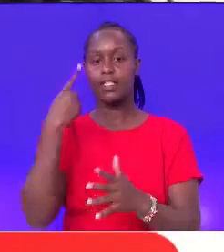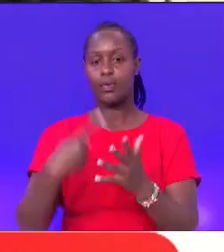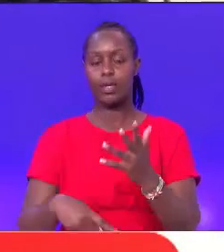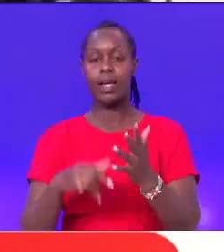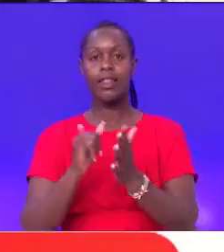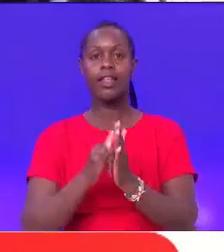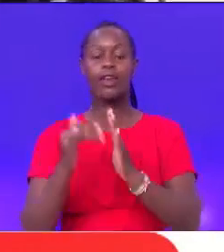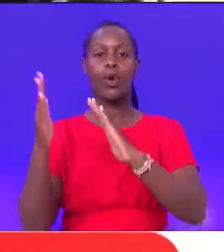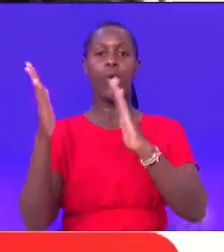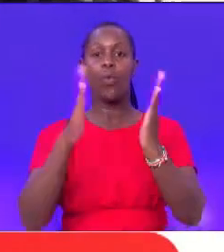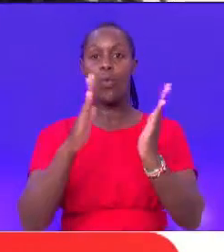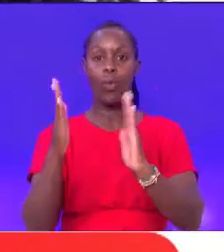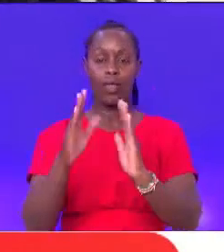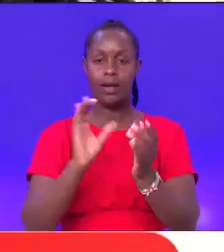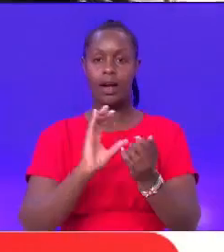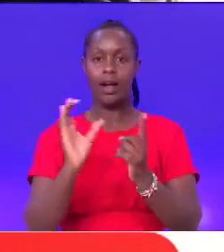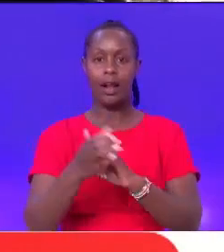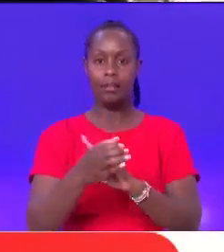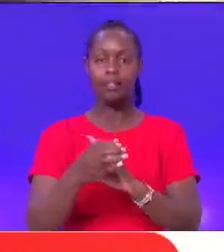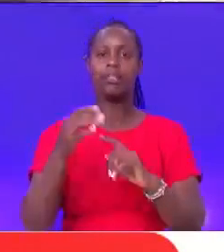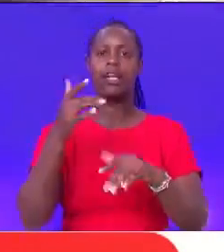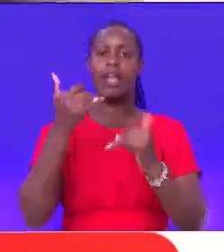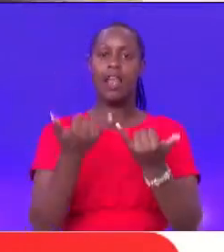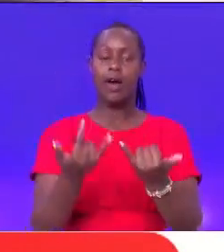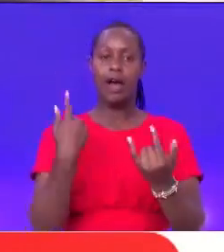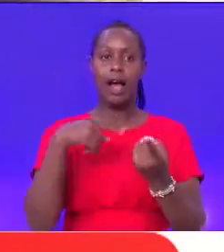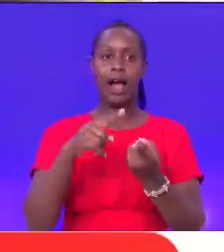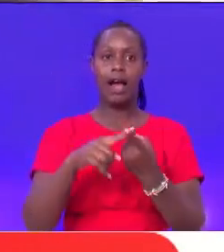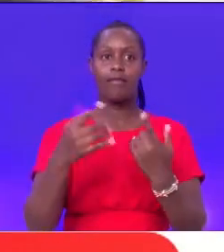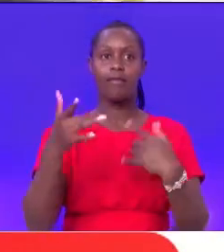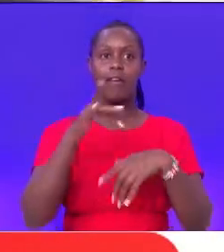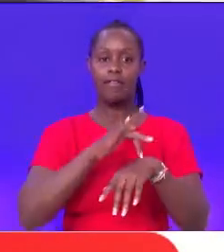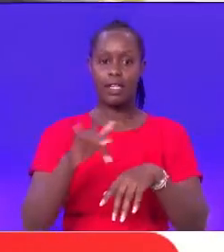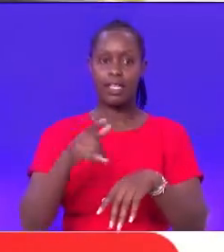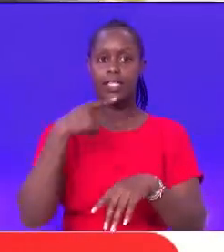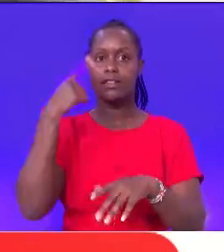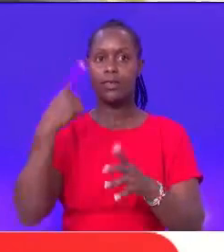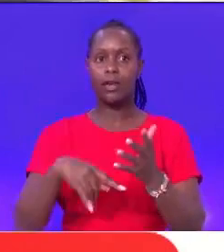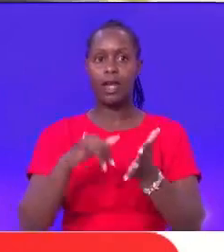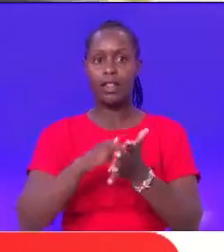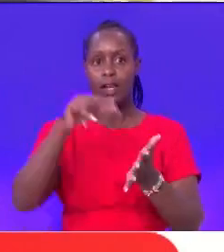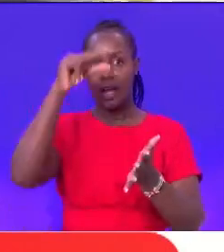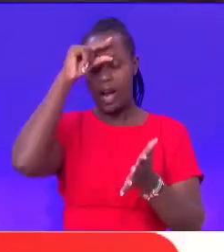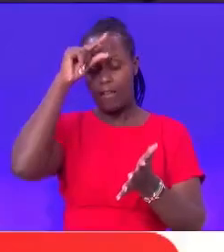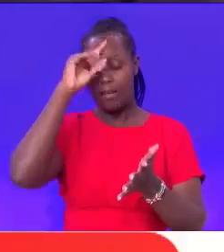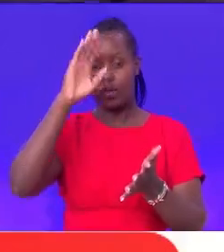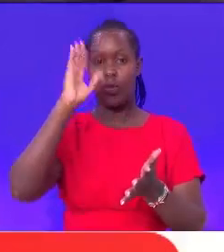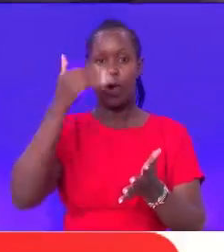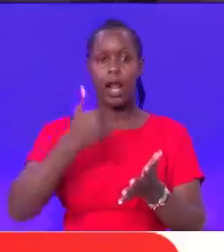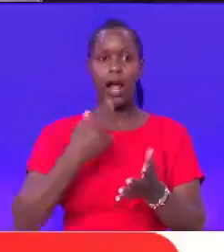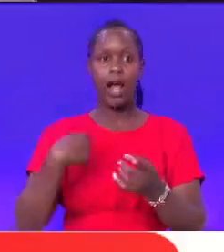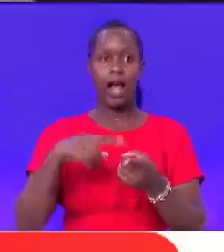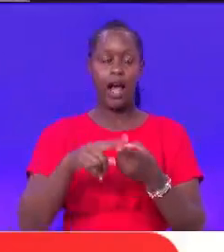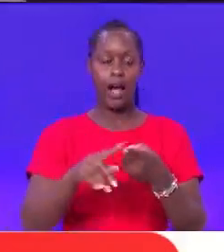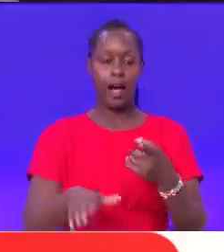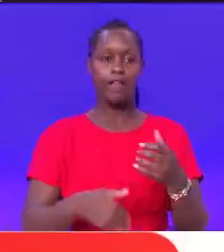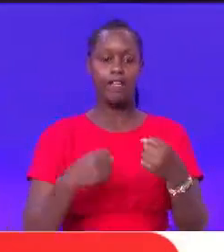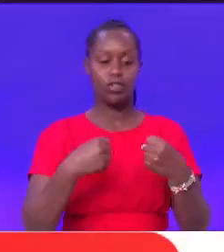hewa imesababishwa na mabadiliko ya tabia nchi, wakisema kuwa serikali itaweka mikakati ya kupunguza mabadiliko ya tabia